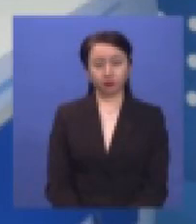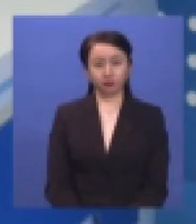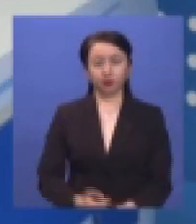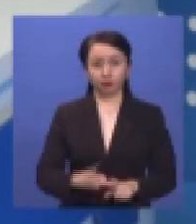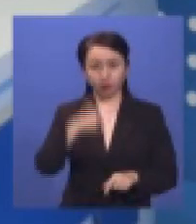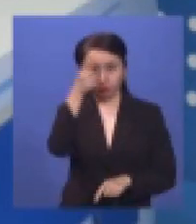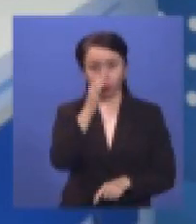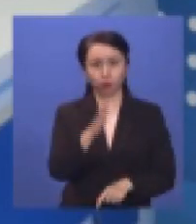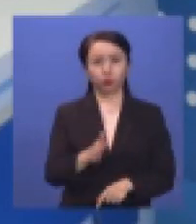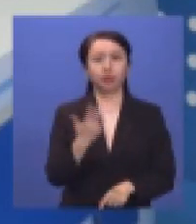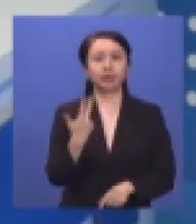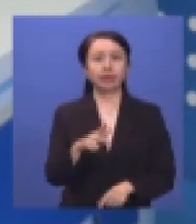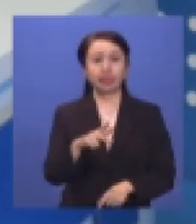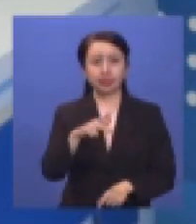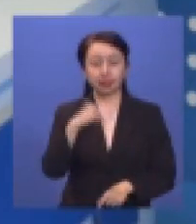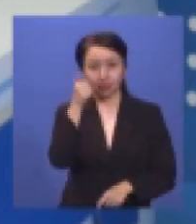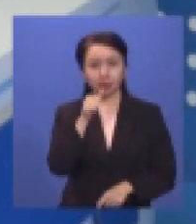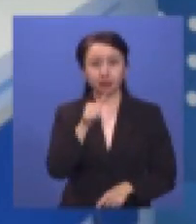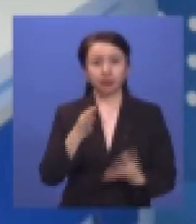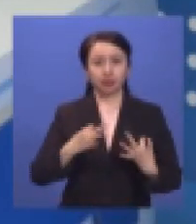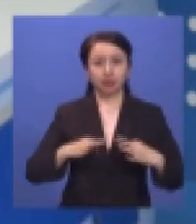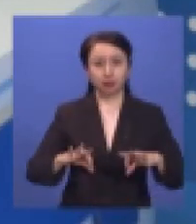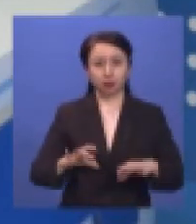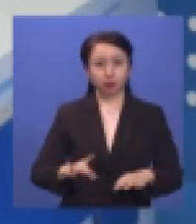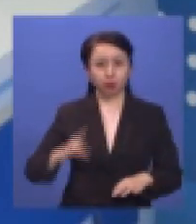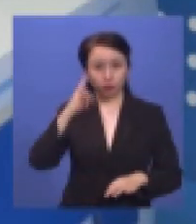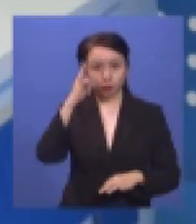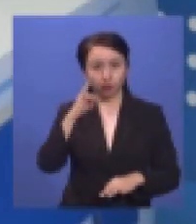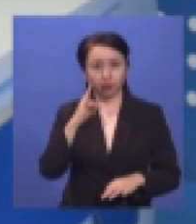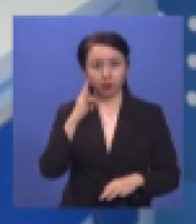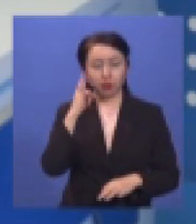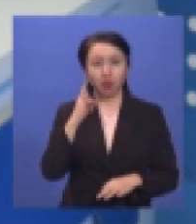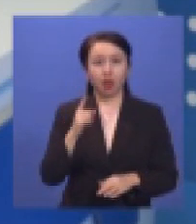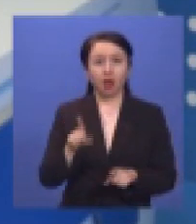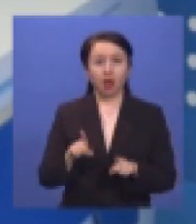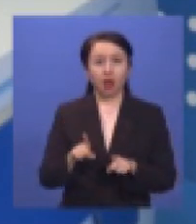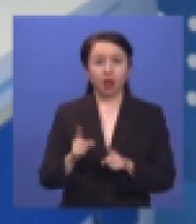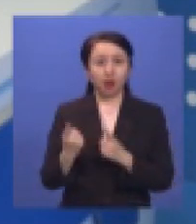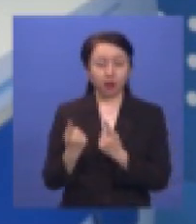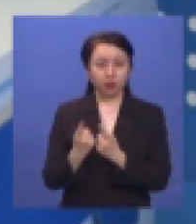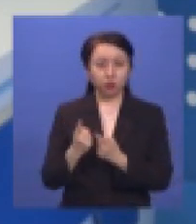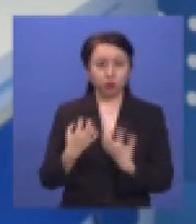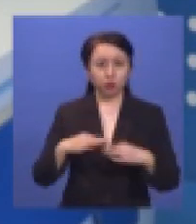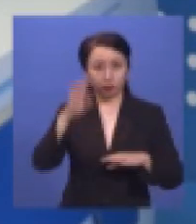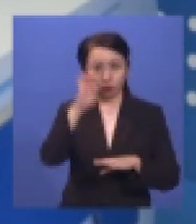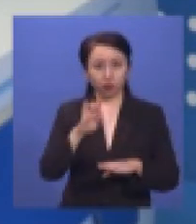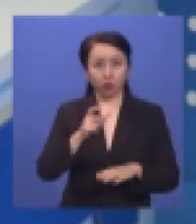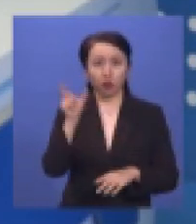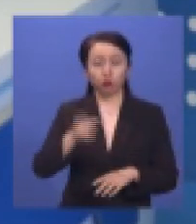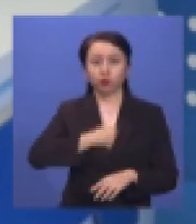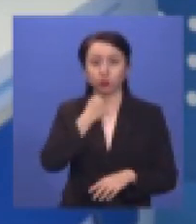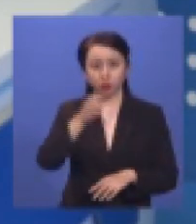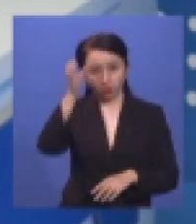В этом году исполняется 30 лет независимости Республики Казахстан. Ровесники суверенного государства, люди взрослые, образованные и